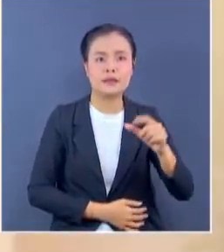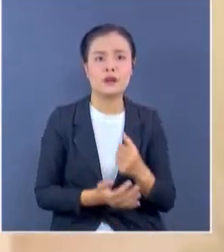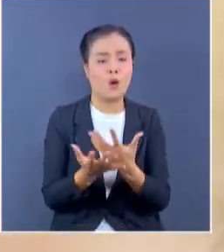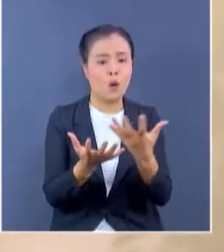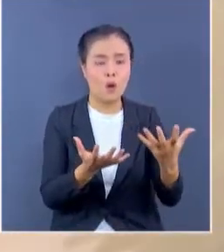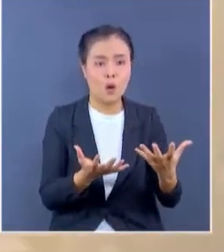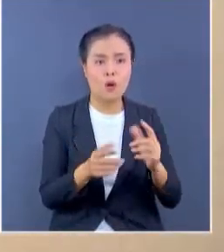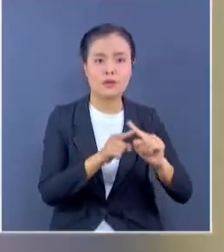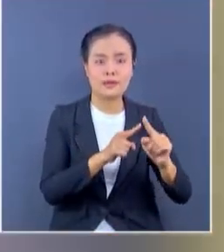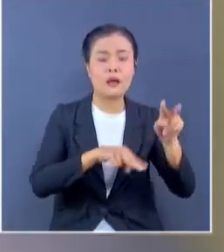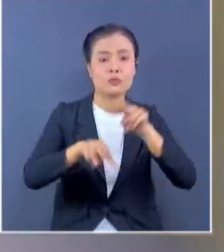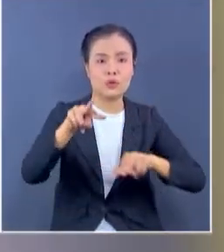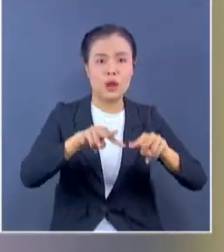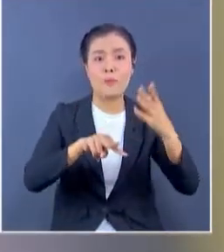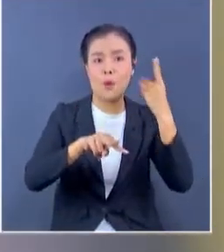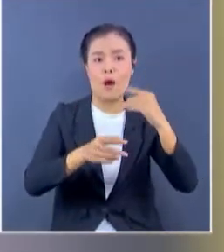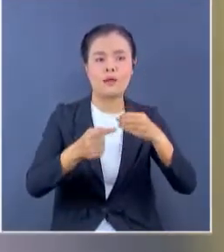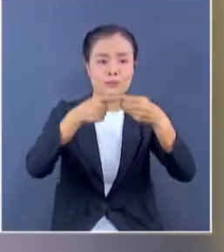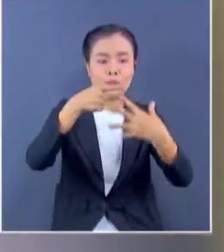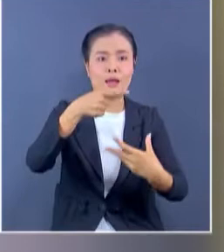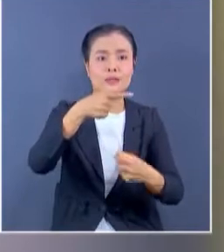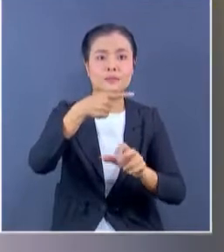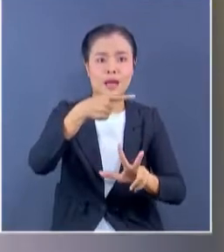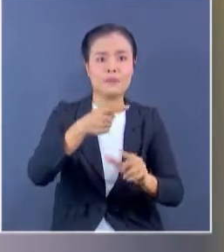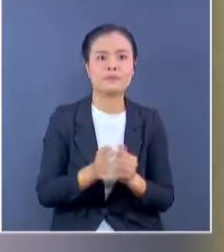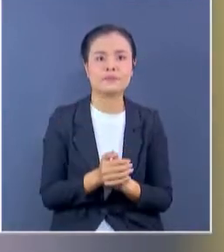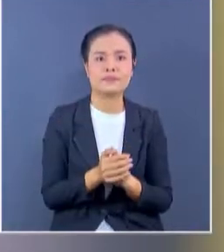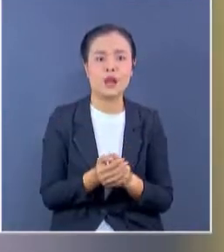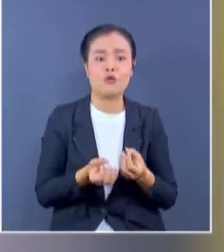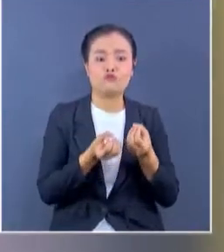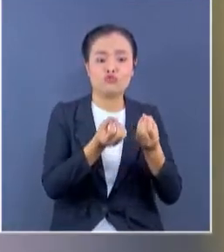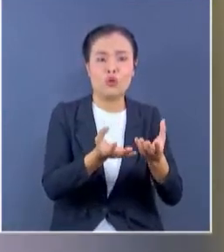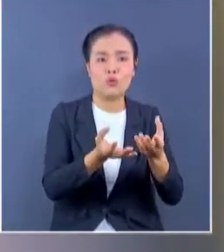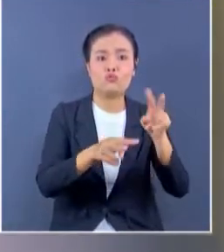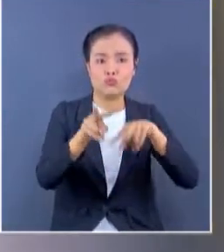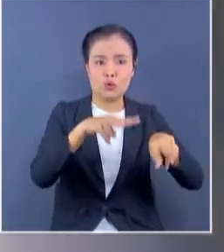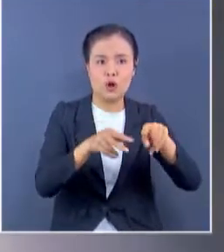พย์สินอื่นๆที่ไปตรวจค้นได้เมื่อวานนี้13รายการก็ส่งให้ปปง.ตรวจสอบ